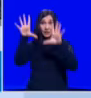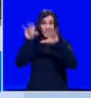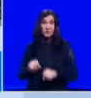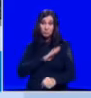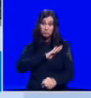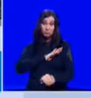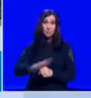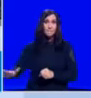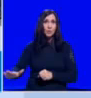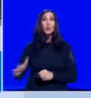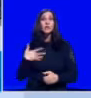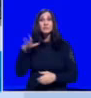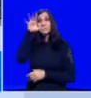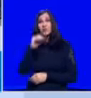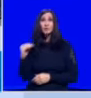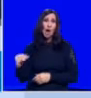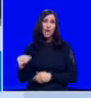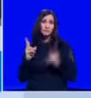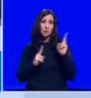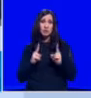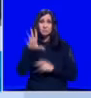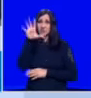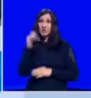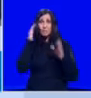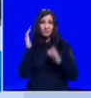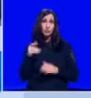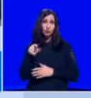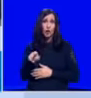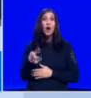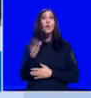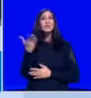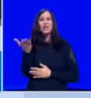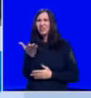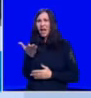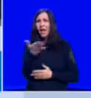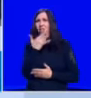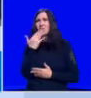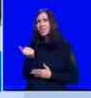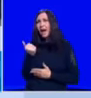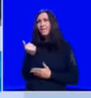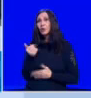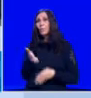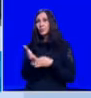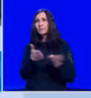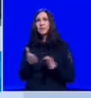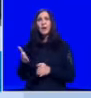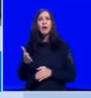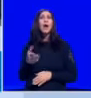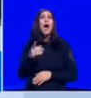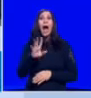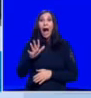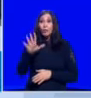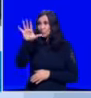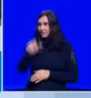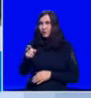изцяло. Искаме да свалим Желязков. Съгласен съм. Нека да свалим правителството тогава. Кого обаче искате за служебен премиер? Те няма да като го подкрепят. Като сваляте този, кого искате за